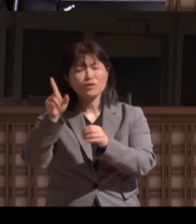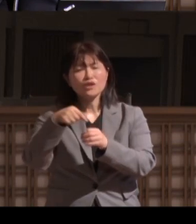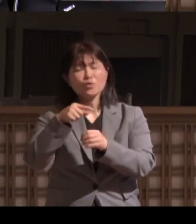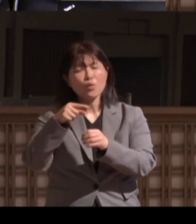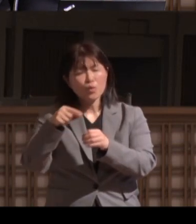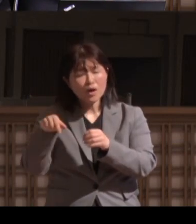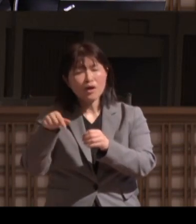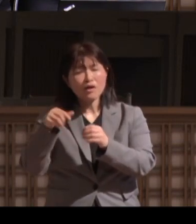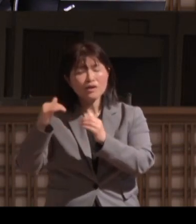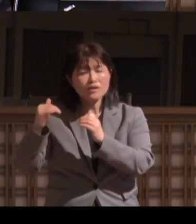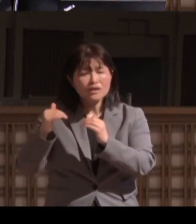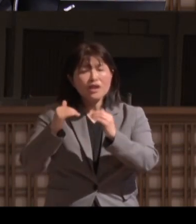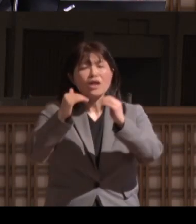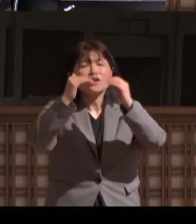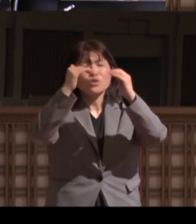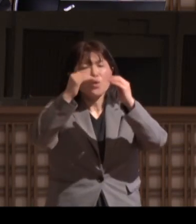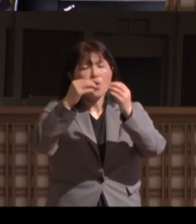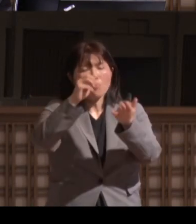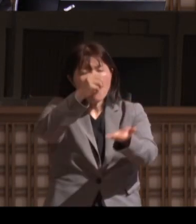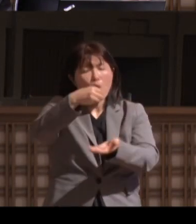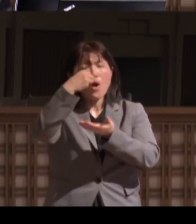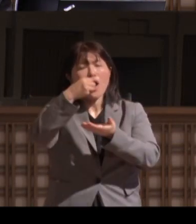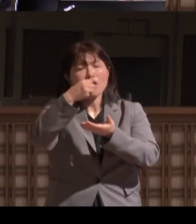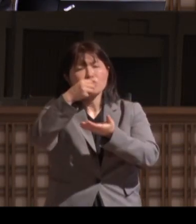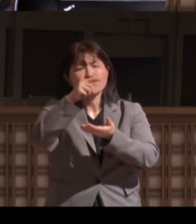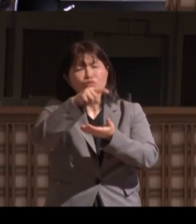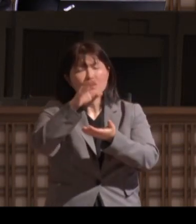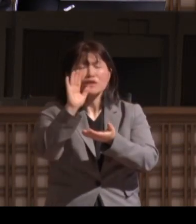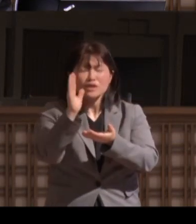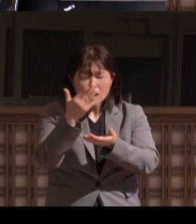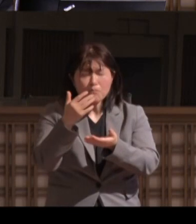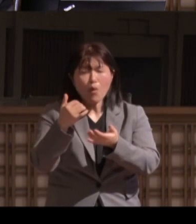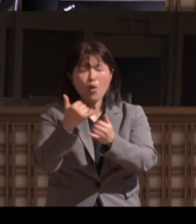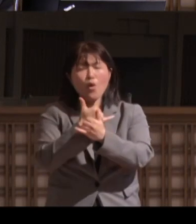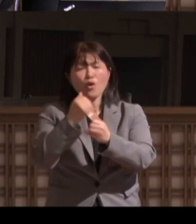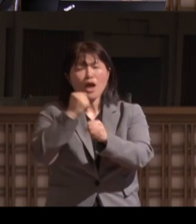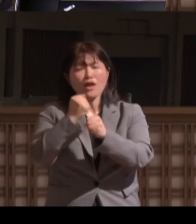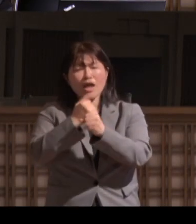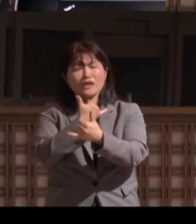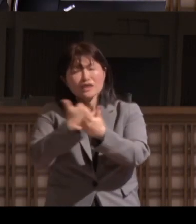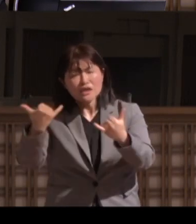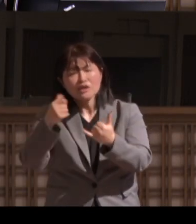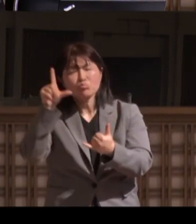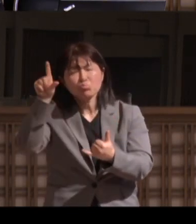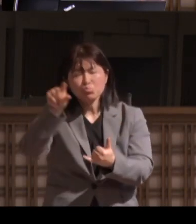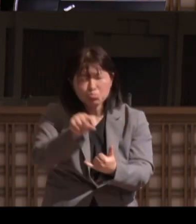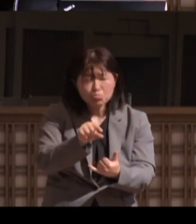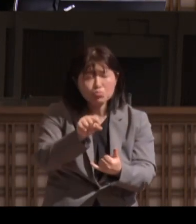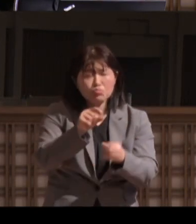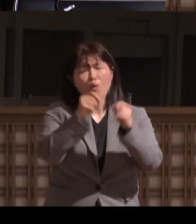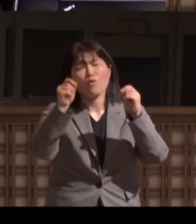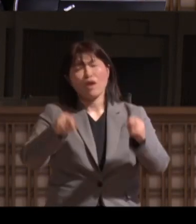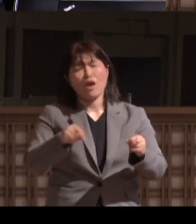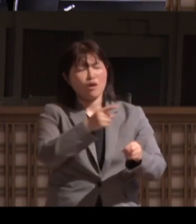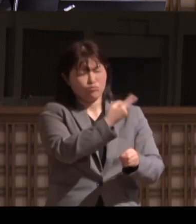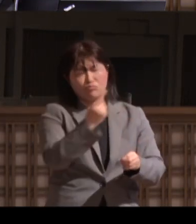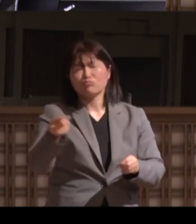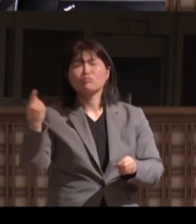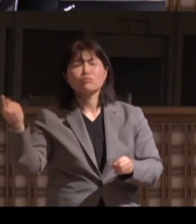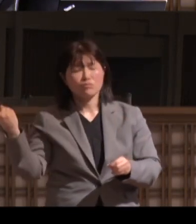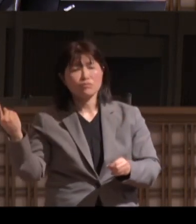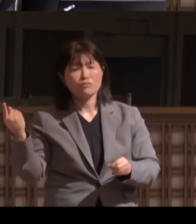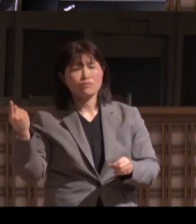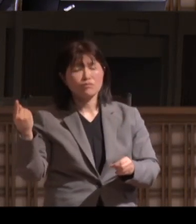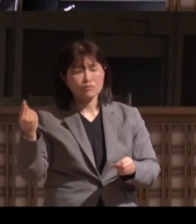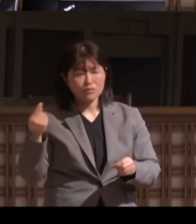今成長する産業儲かる産業でも働き手がいないとえそういった時にどう考えたらいいんだろうか